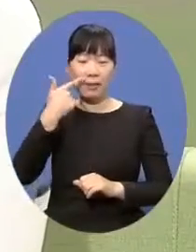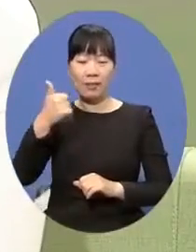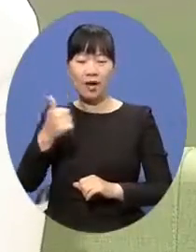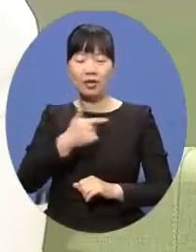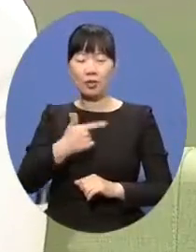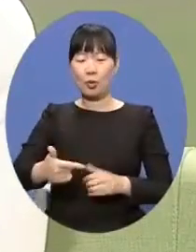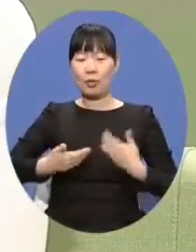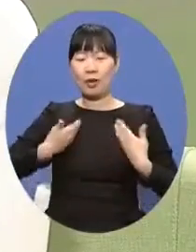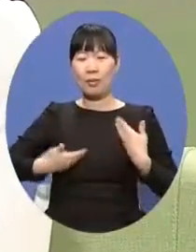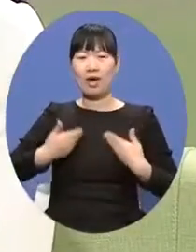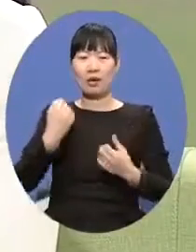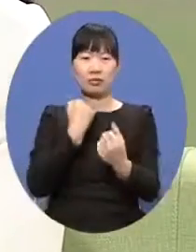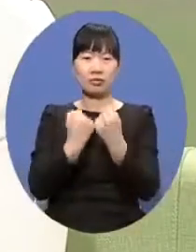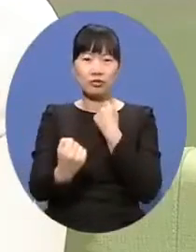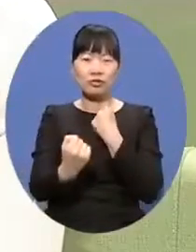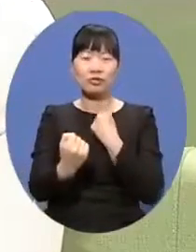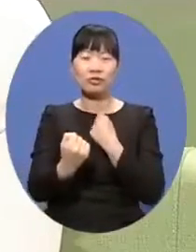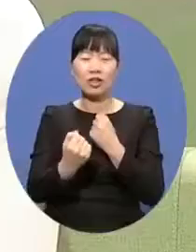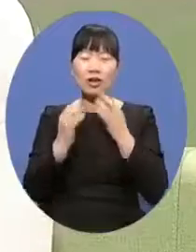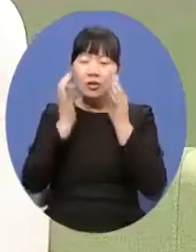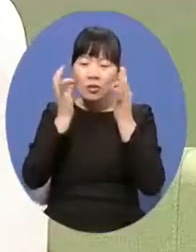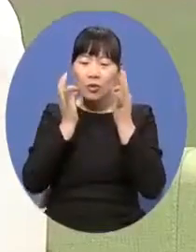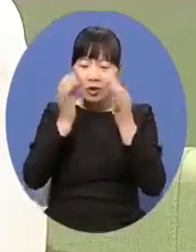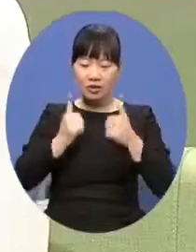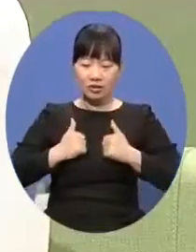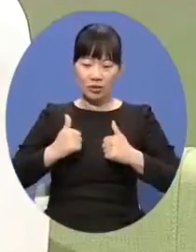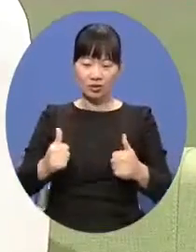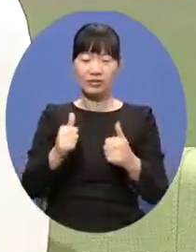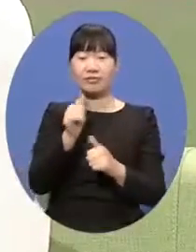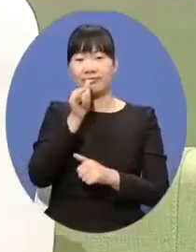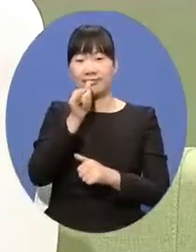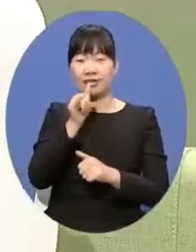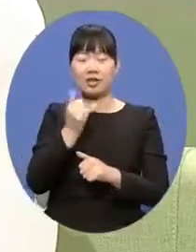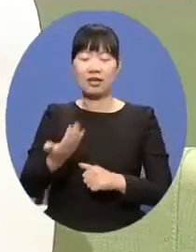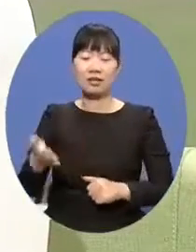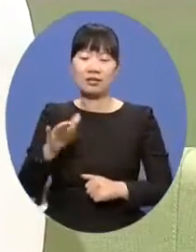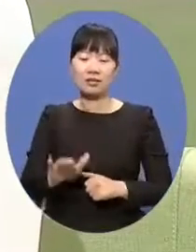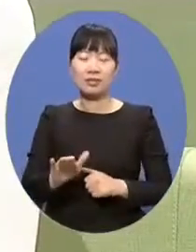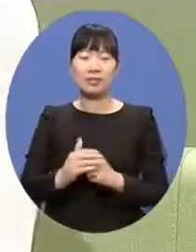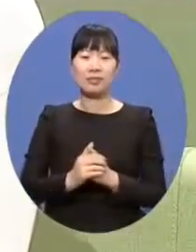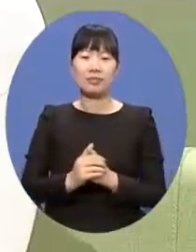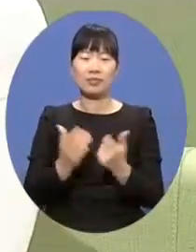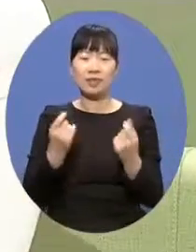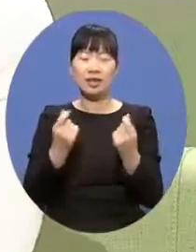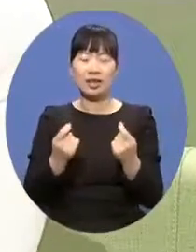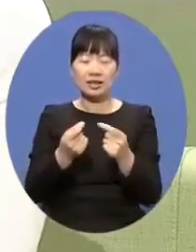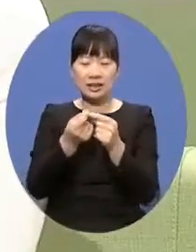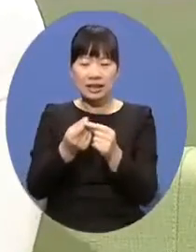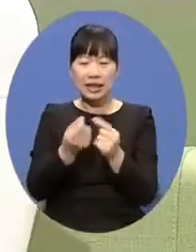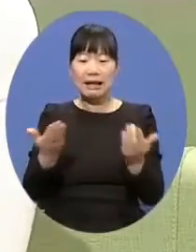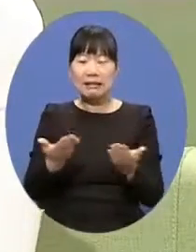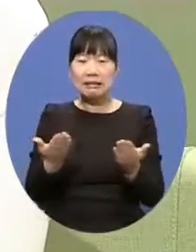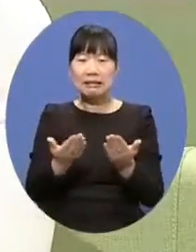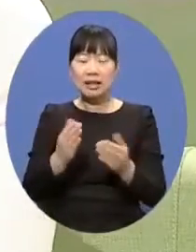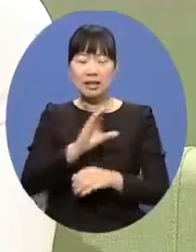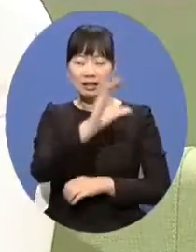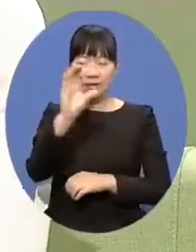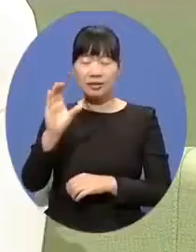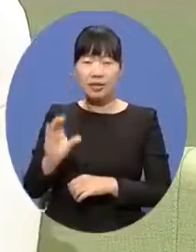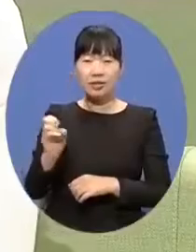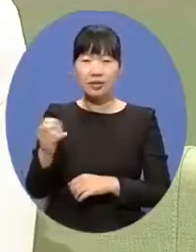바쁘시거든요. 바쁜데도 불구하고 노력을 굉장히 많이 하세요. 네. 그런데 그러니까 이런 소소한 일들 있죠.